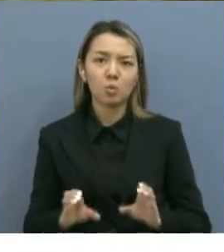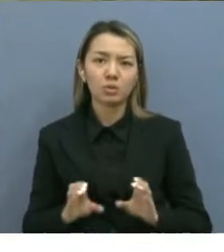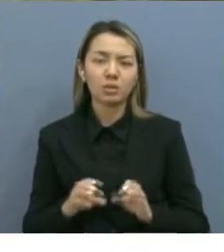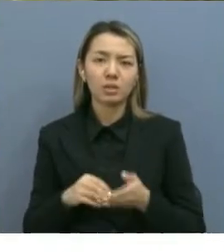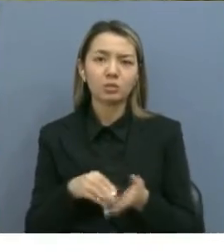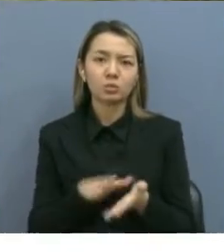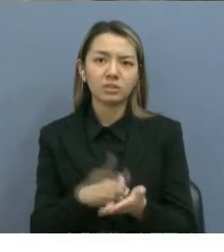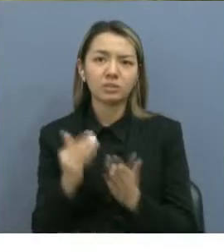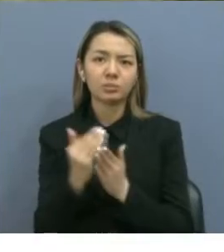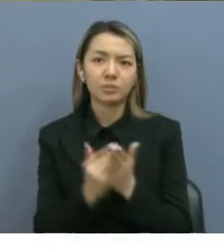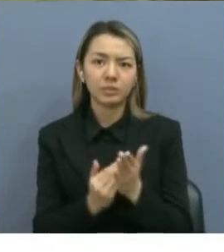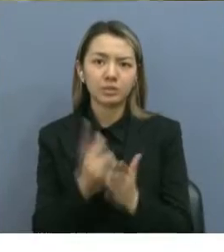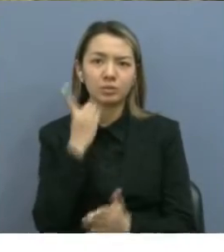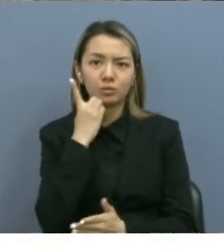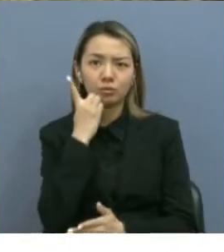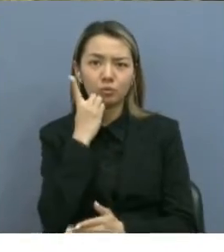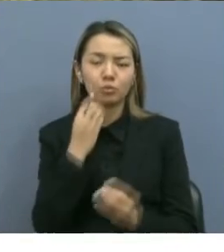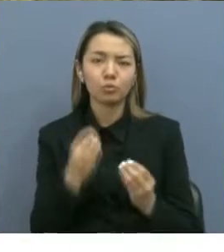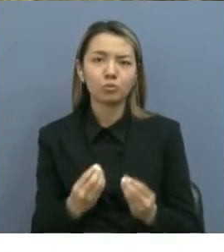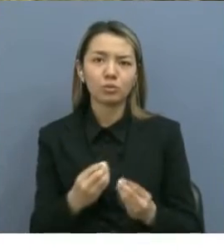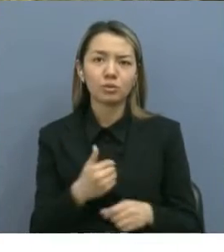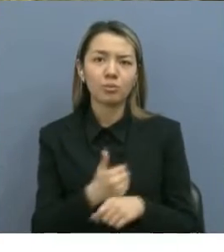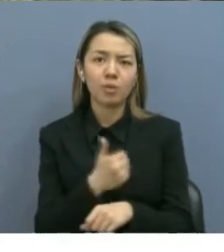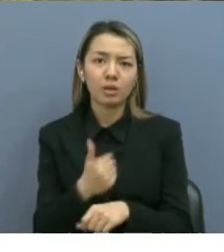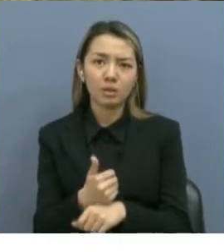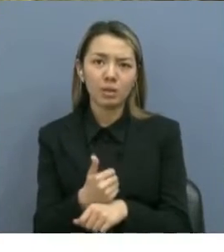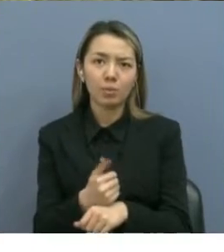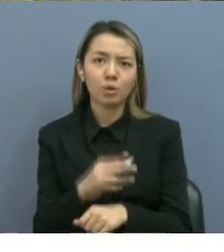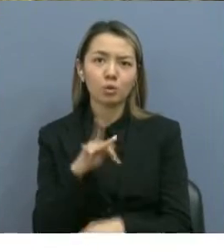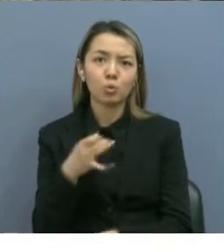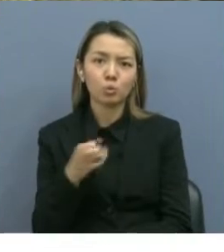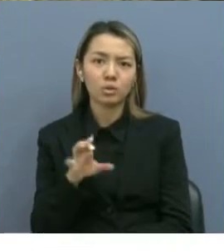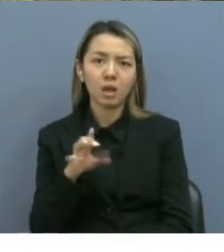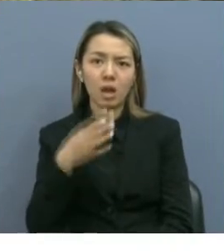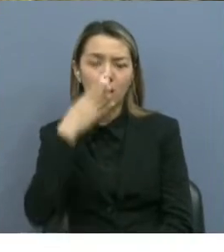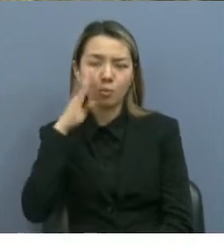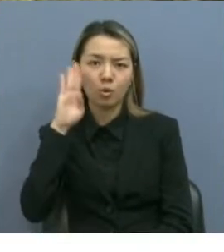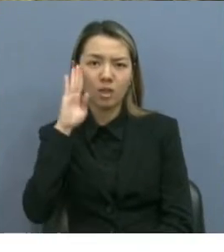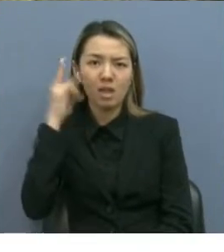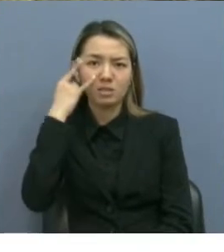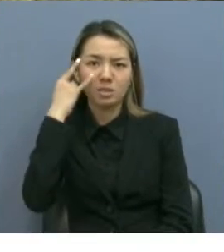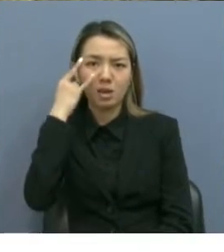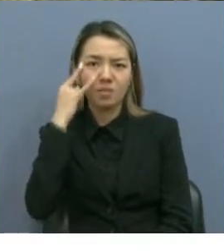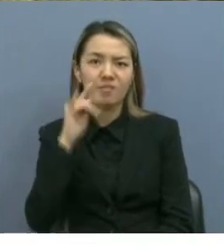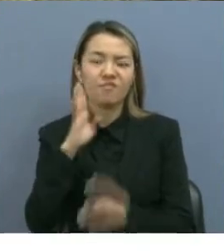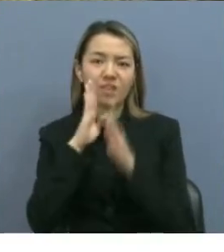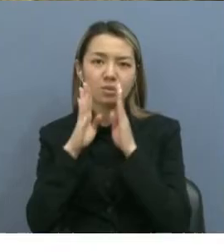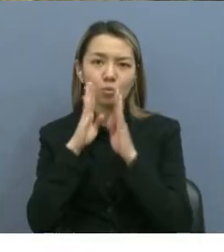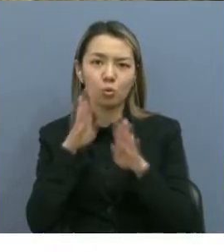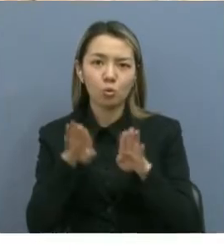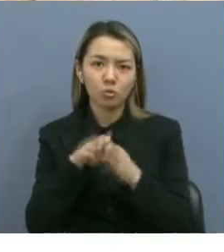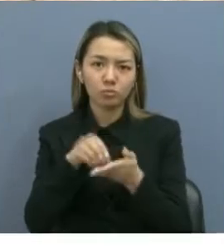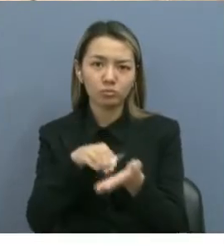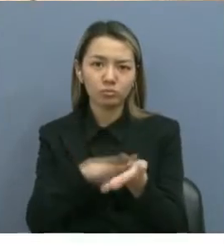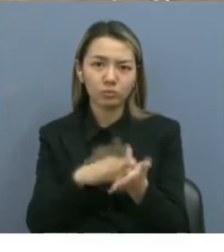тізімі байланыс телефондарымен мен департамент Джуст Акмола Инстаграм парақшасында және Фейсбук парақшасында